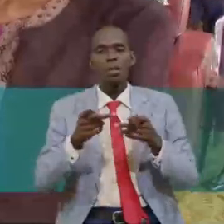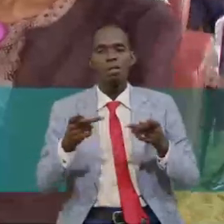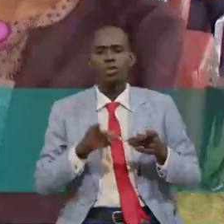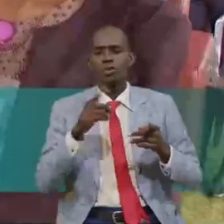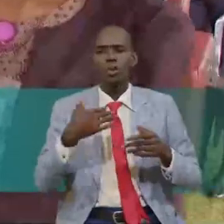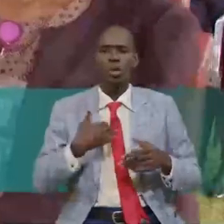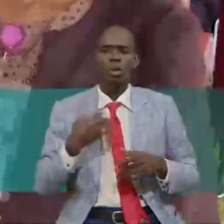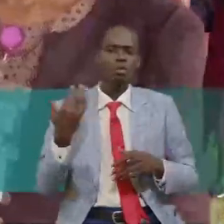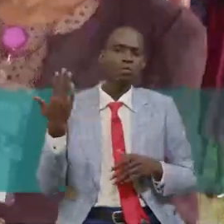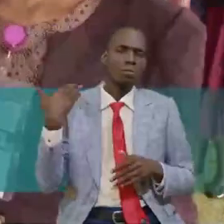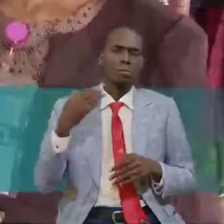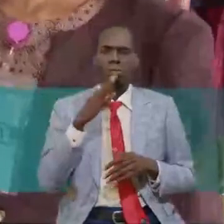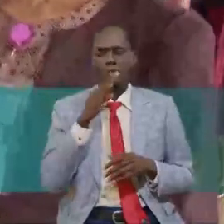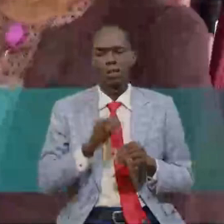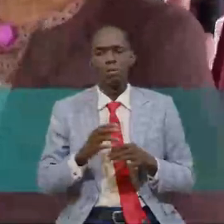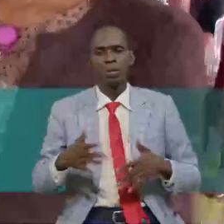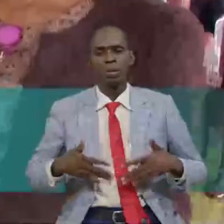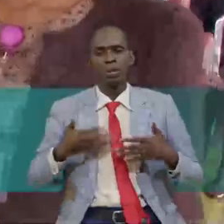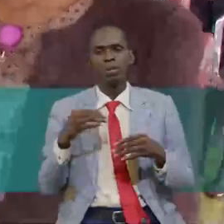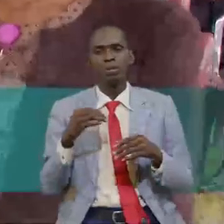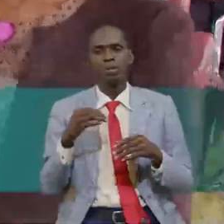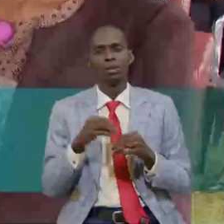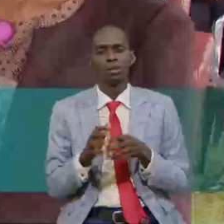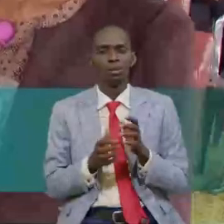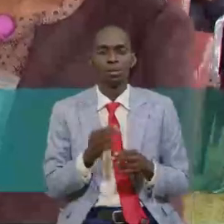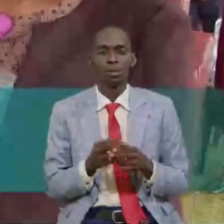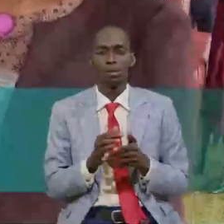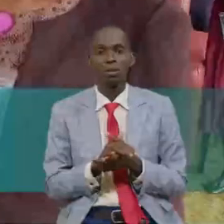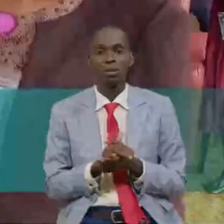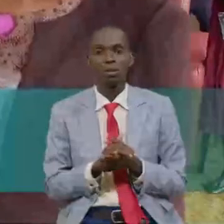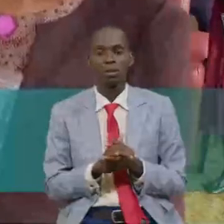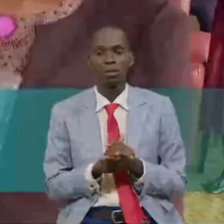Plus que là où tu as été par le passé dans ta vie.